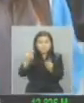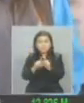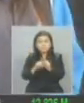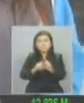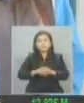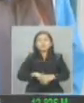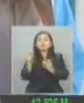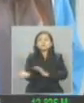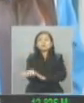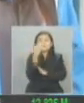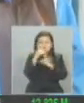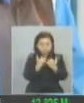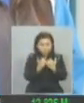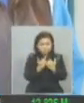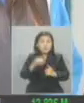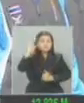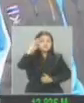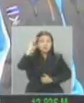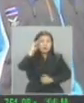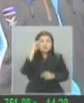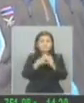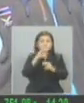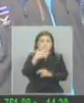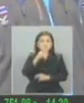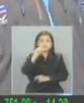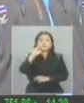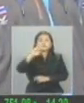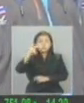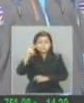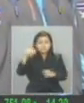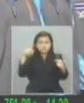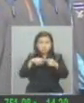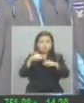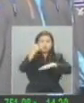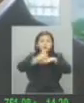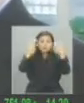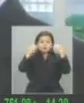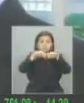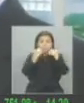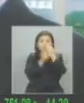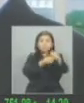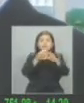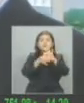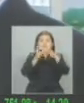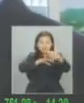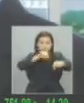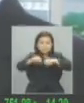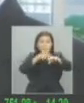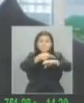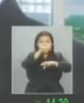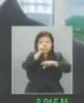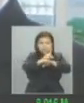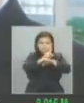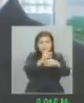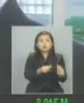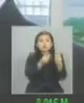เมื่อช่วงเช้าวันนี้นะคะพลอากาศเอกชนินจันทรุเบกษานายกสมาคมจักรยานแห่งประเทศไทยได้เป็นประธานส่ง6นักปั่นหญิง